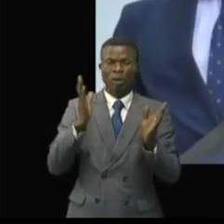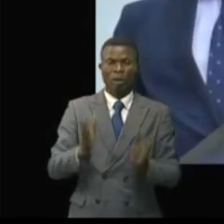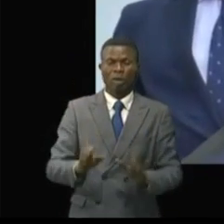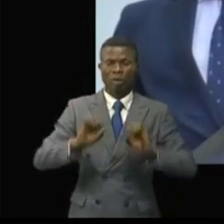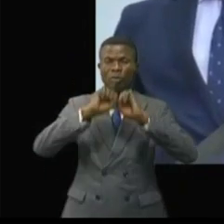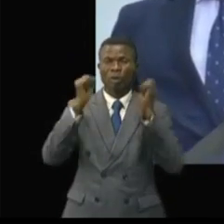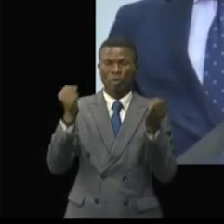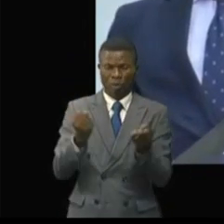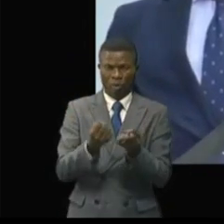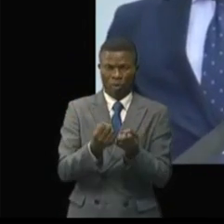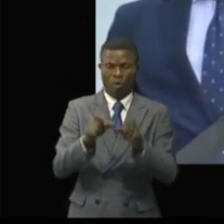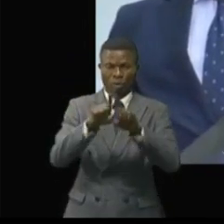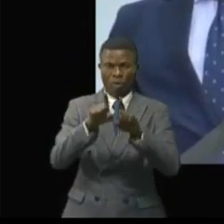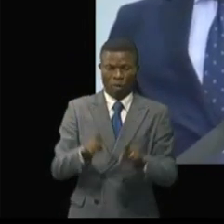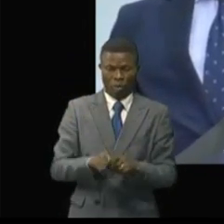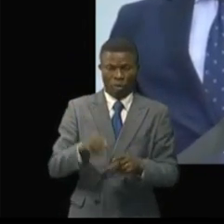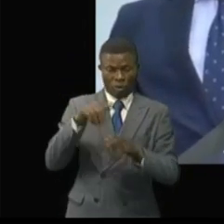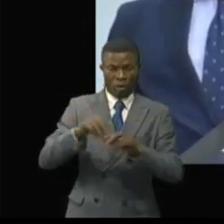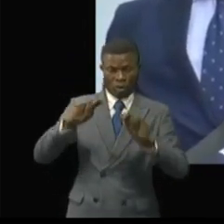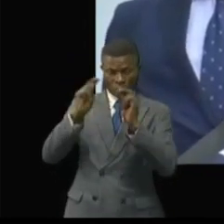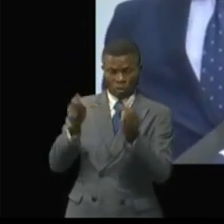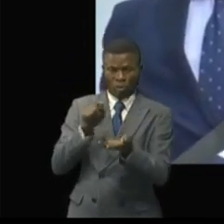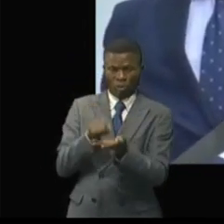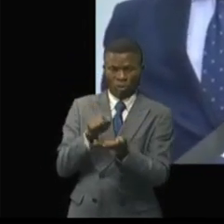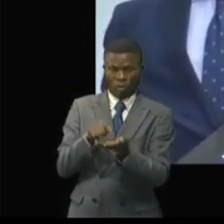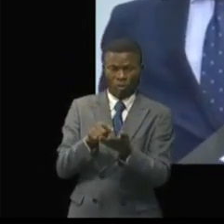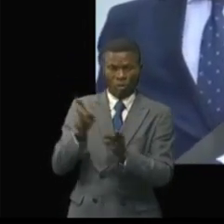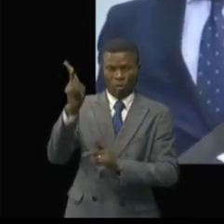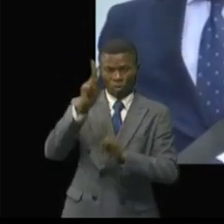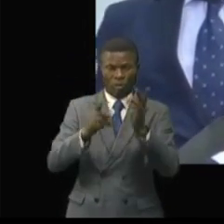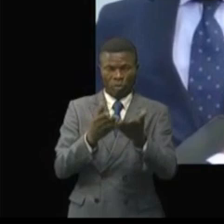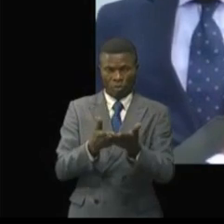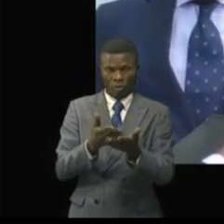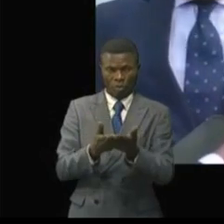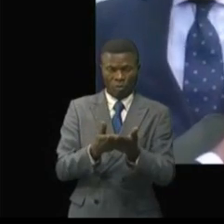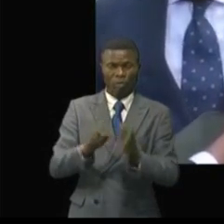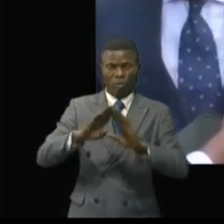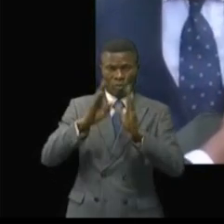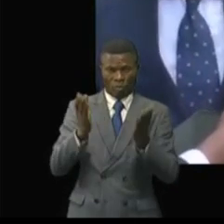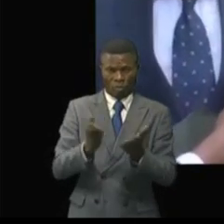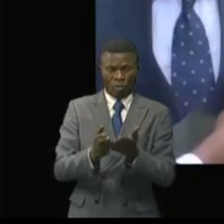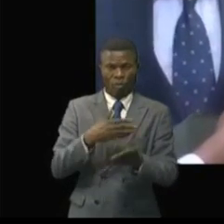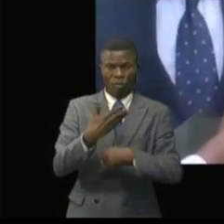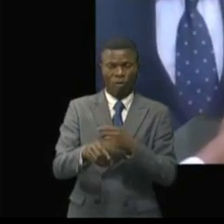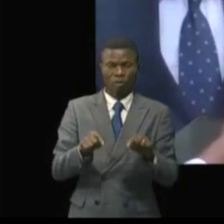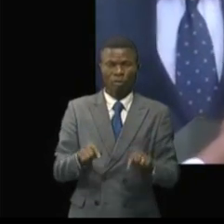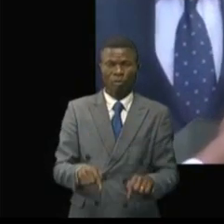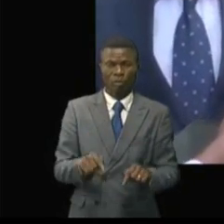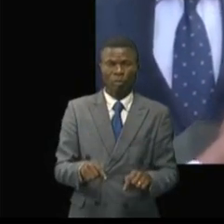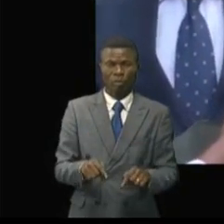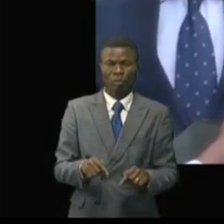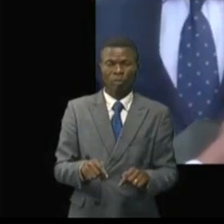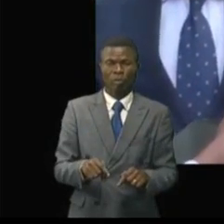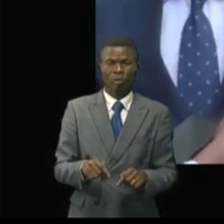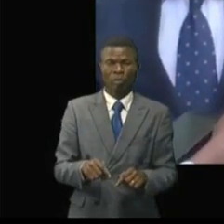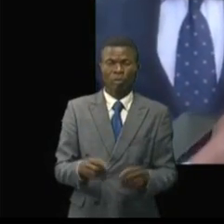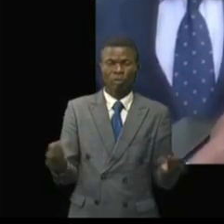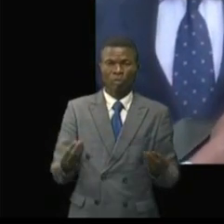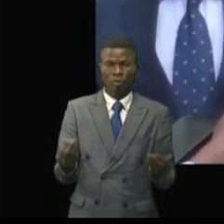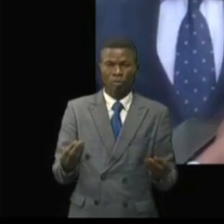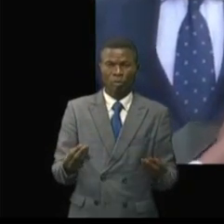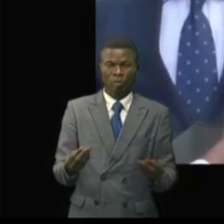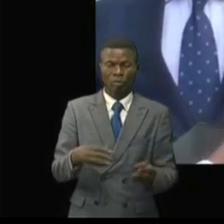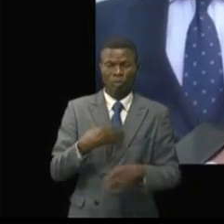aussi est dans ses paquets du peuple. Et tout ce que nous sommes en train de faire, c'est pour faire de